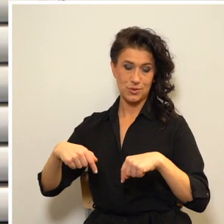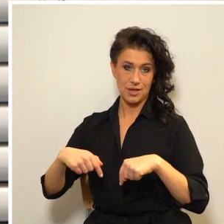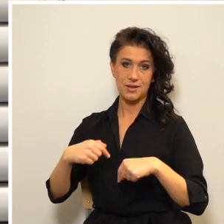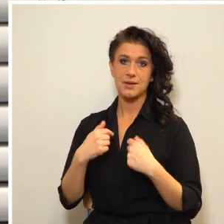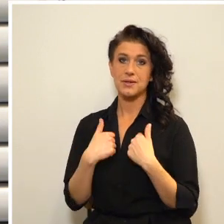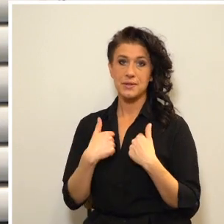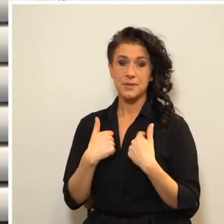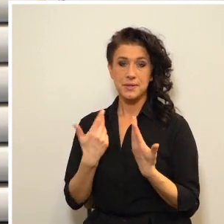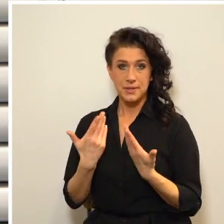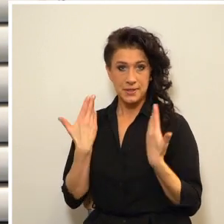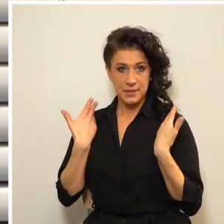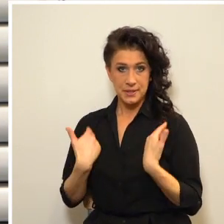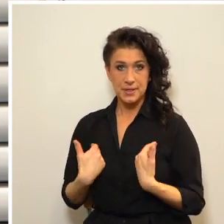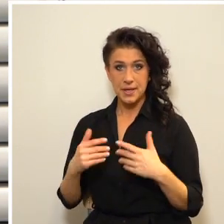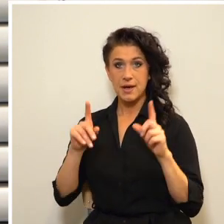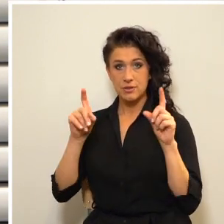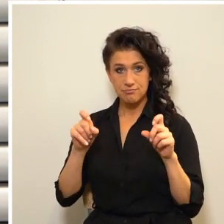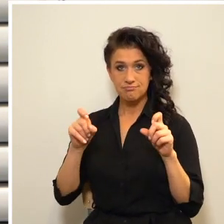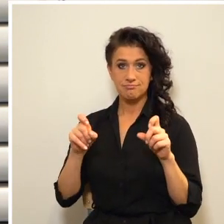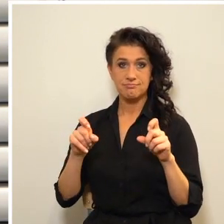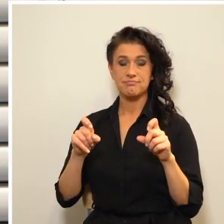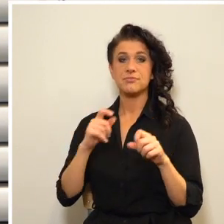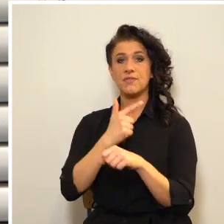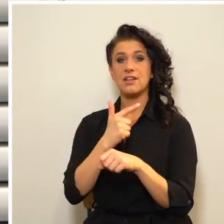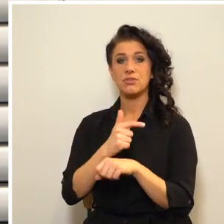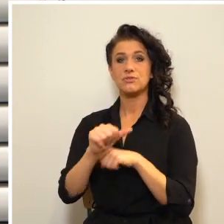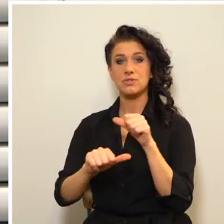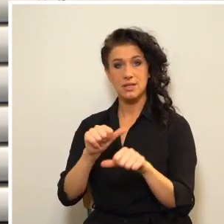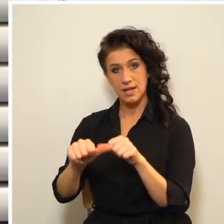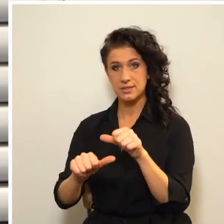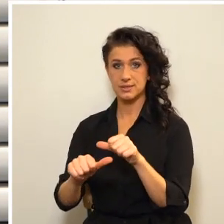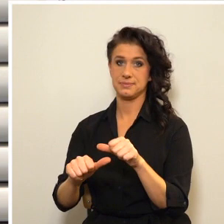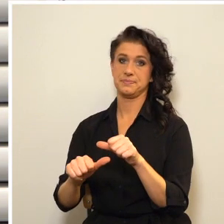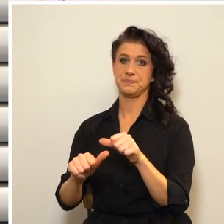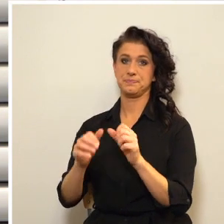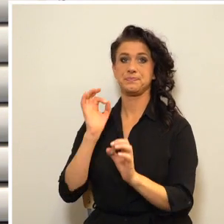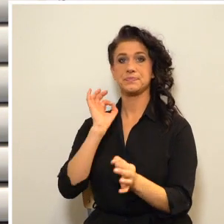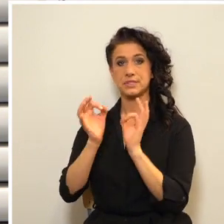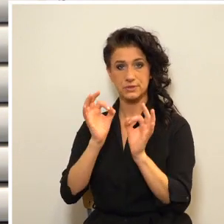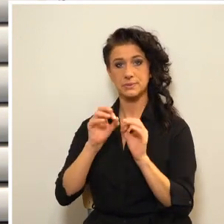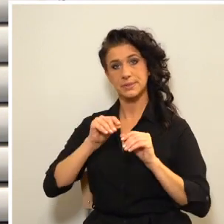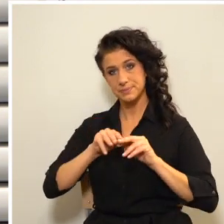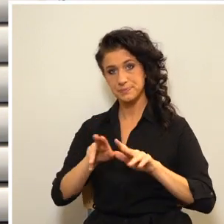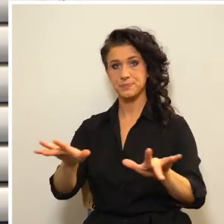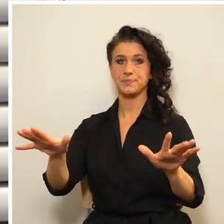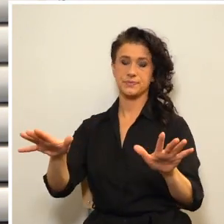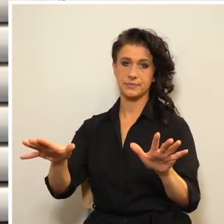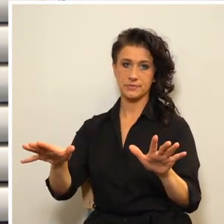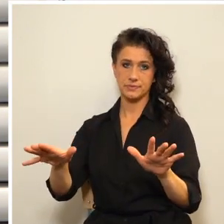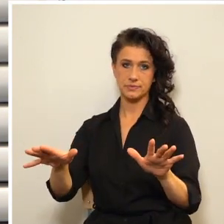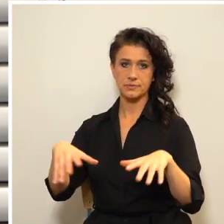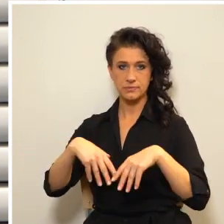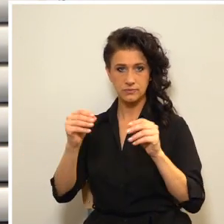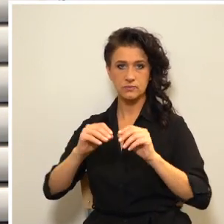kierownikiem kliniki od początku Rozpocząłem działalność a to już jest 20 lat informacyjną popularyzacji mną i z